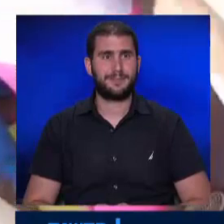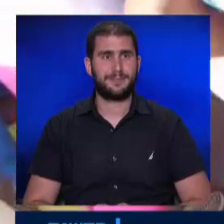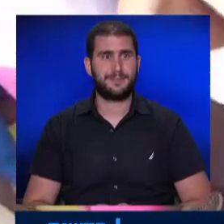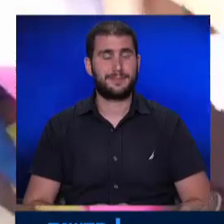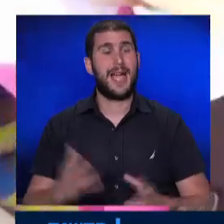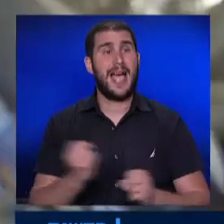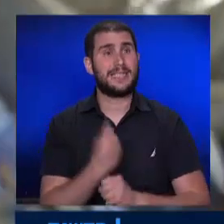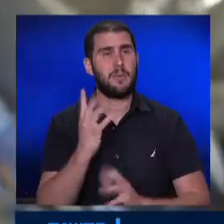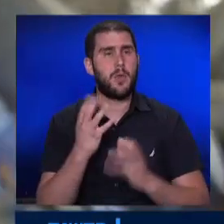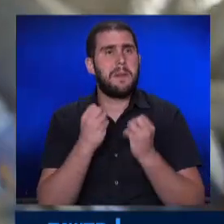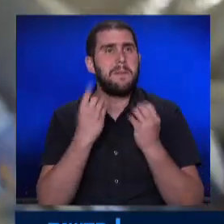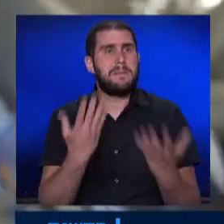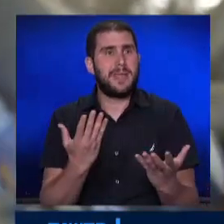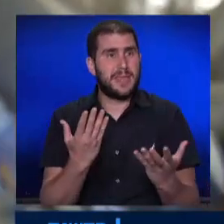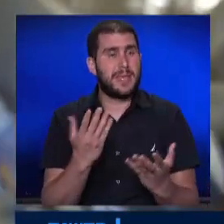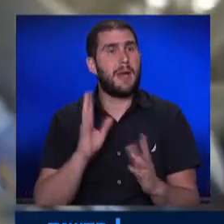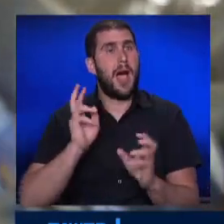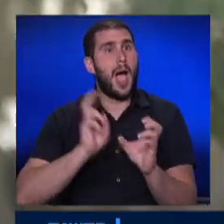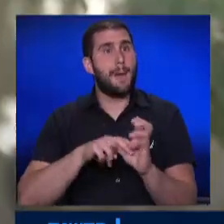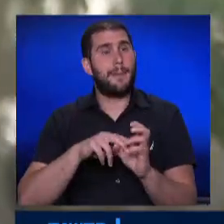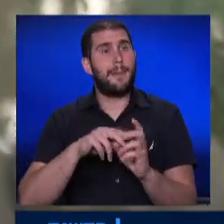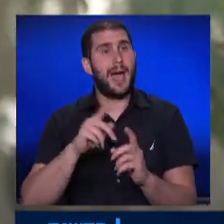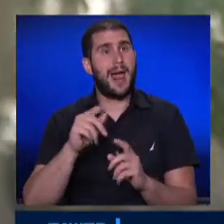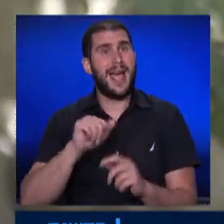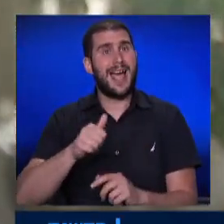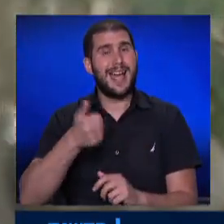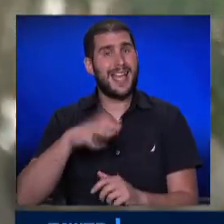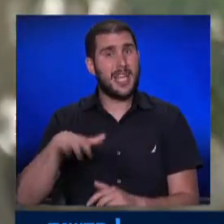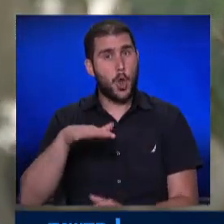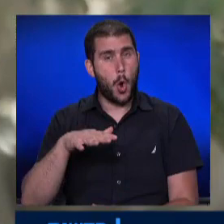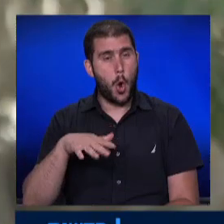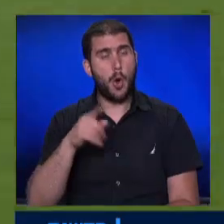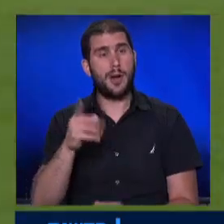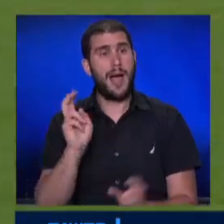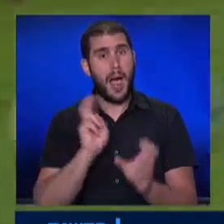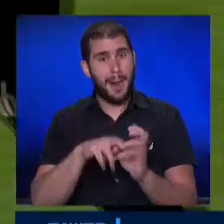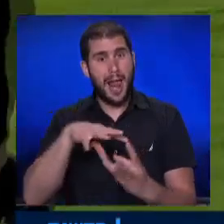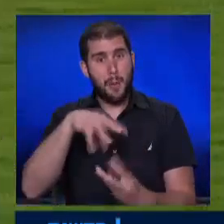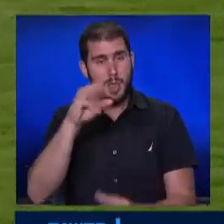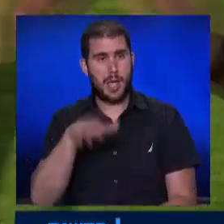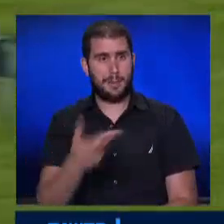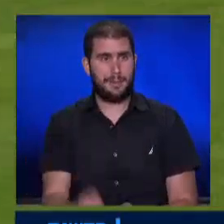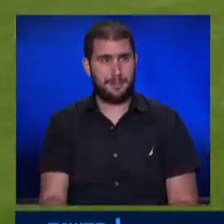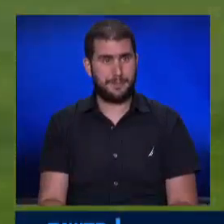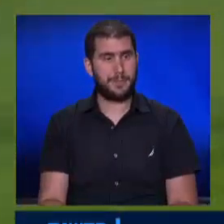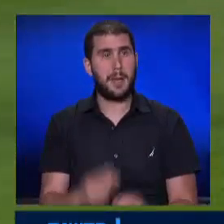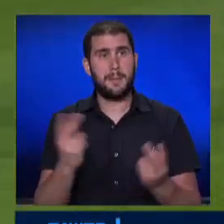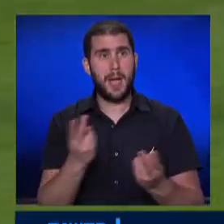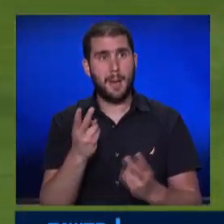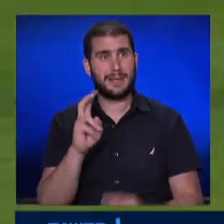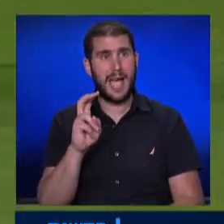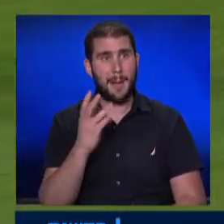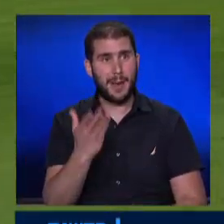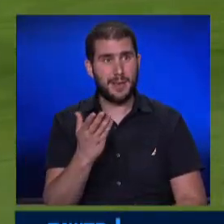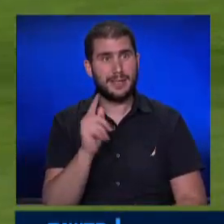ההישג הזה כל כך מדהים, בעצם ההפלה ליורו היא הישג מדהים. יותר מזה, עצם ההפלה למונדיאליטו. מחפש את העומק עבד,